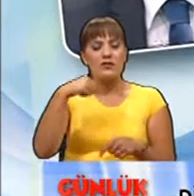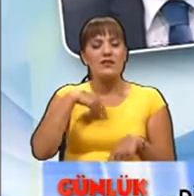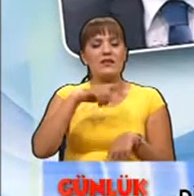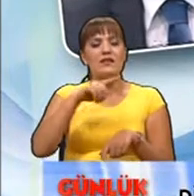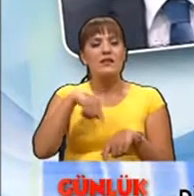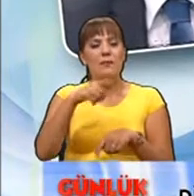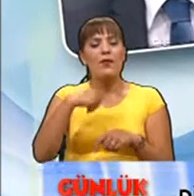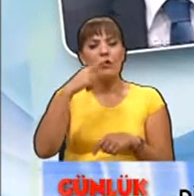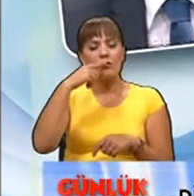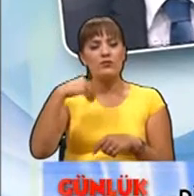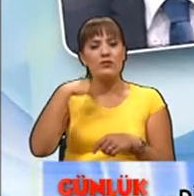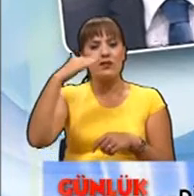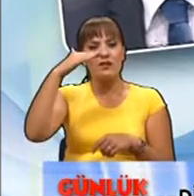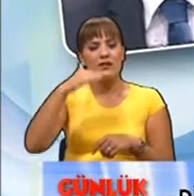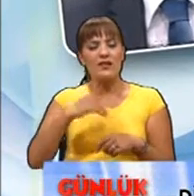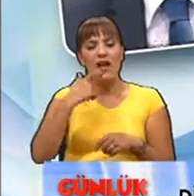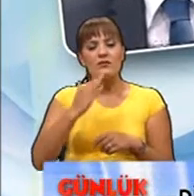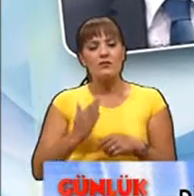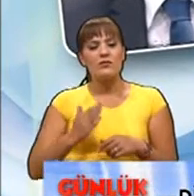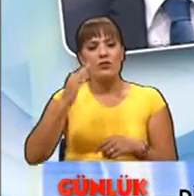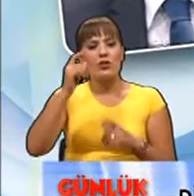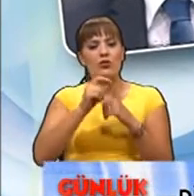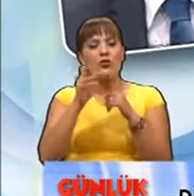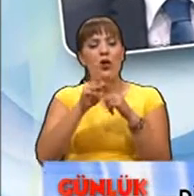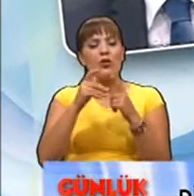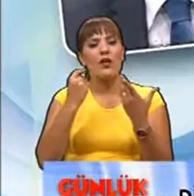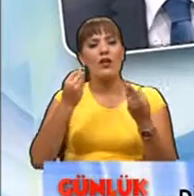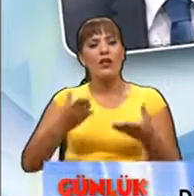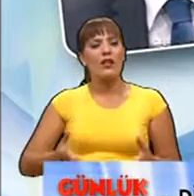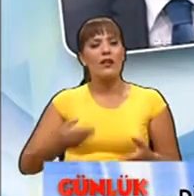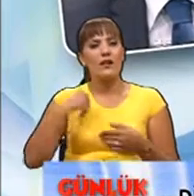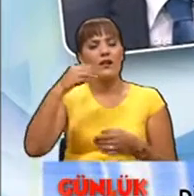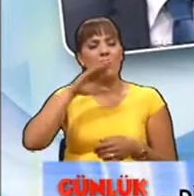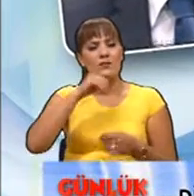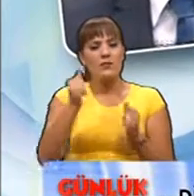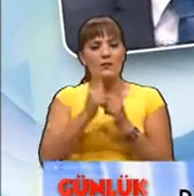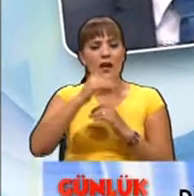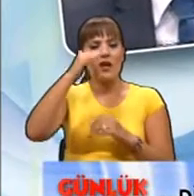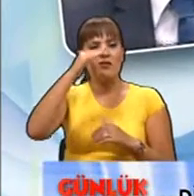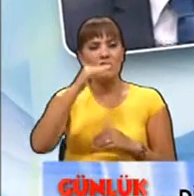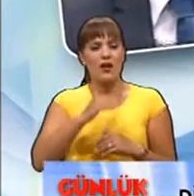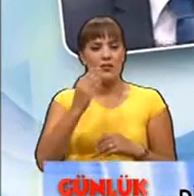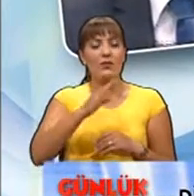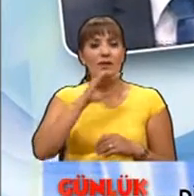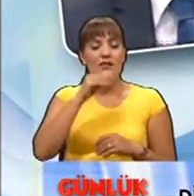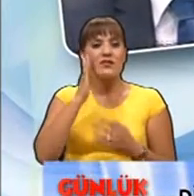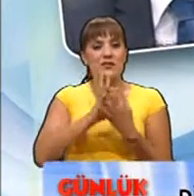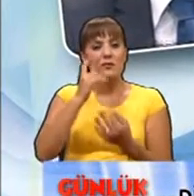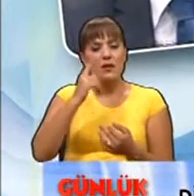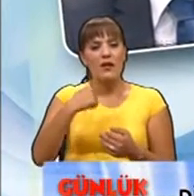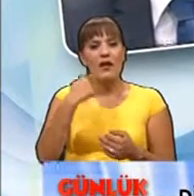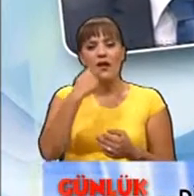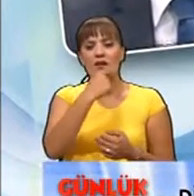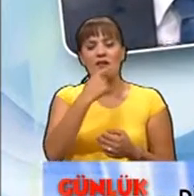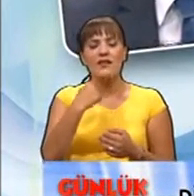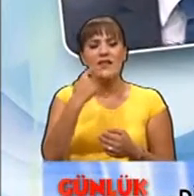birlikte üst dudak yer çekiminde etkisiyle dokuların işte artık yavaş yavaş yaşlanmasıyla birlikte aşağıya doğru gelir ki yaşlı insanlarda baktığımızda